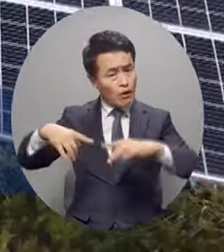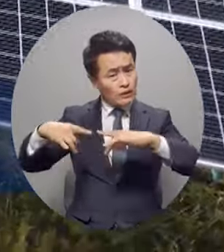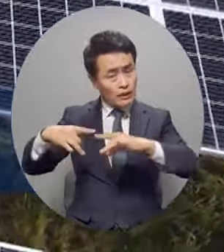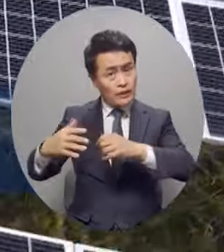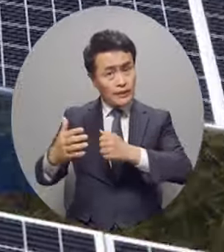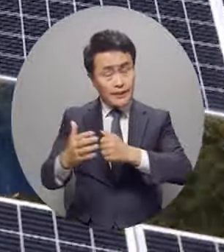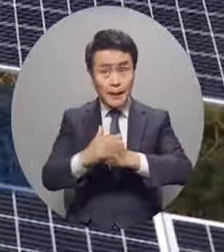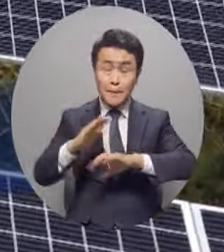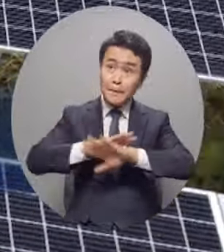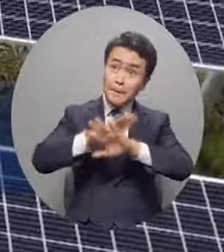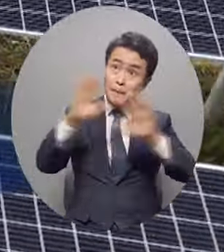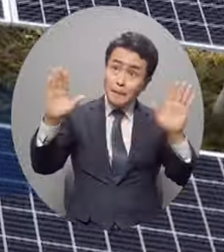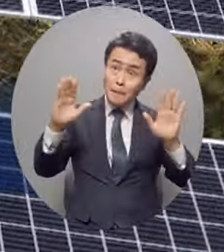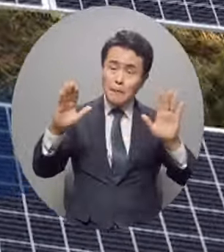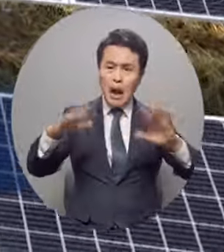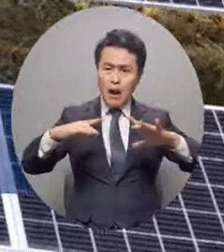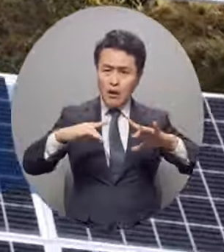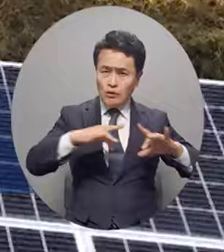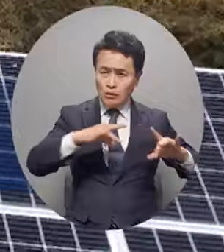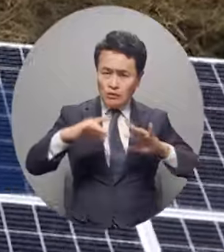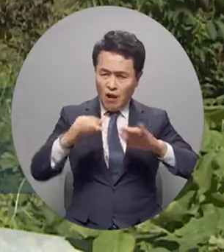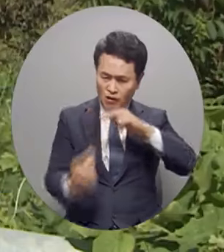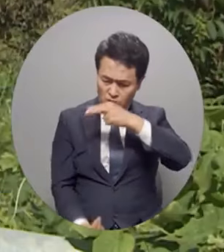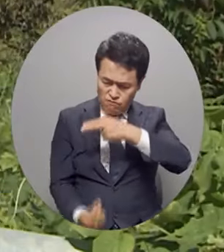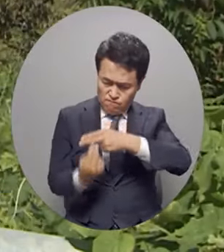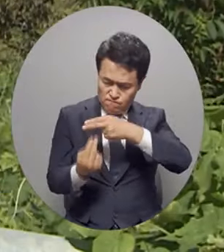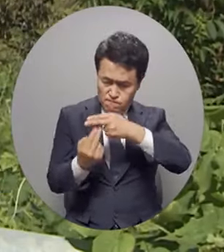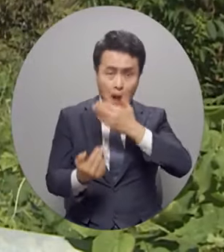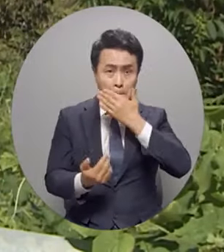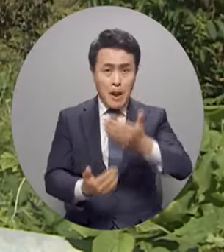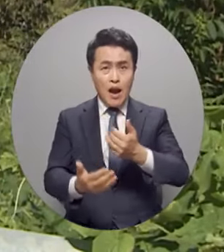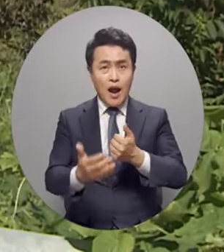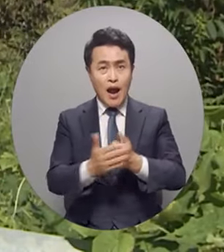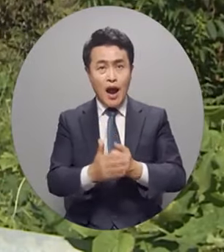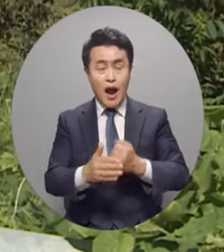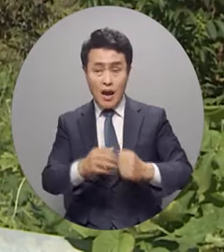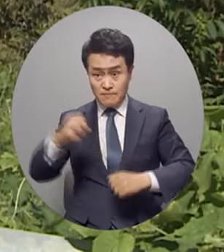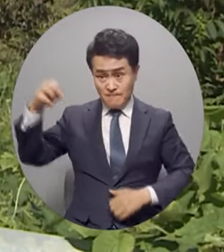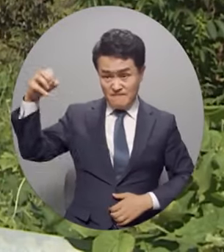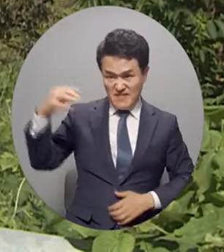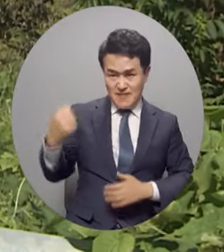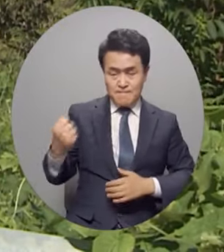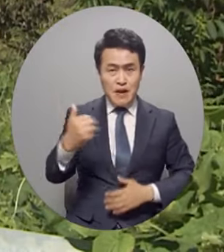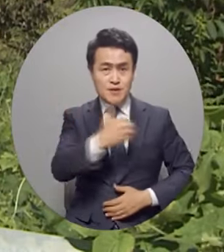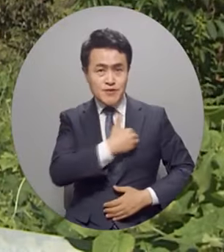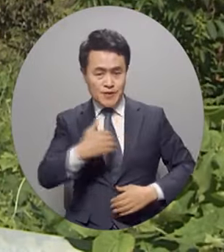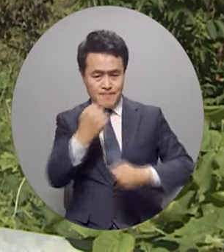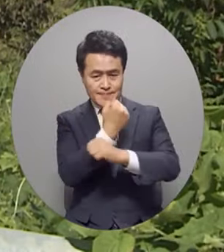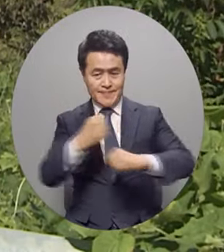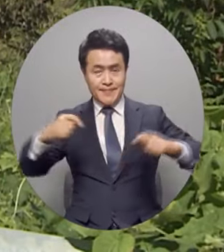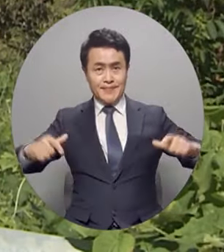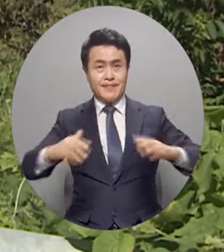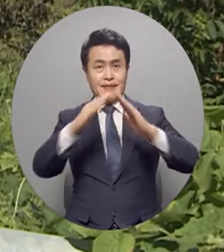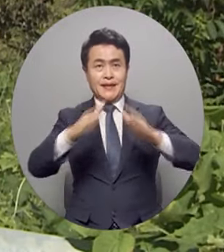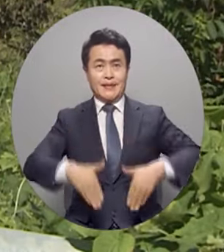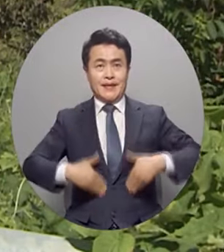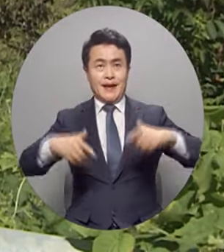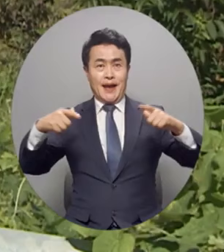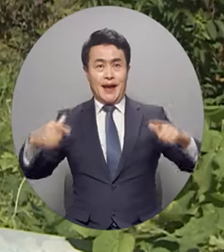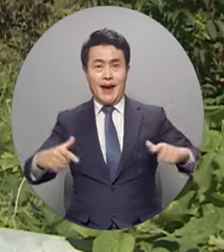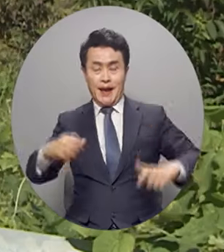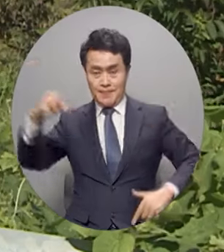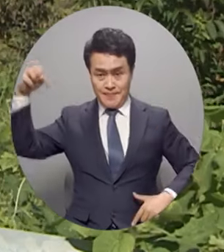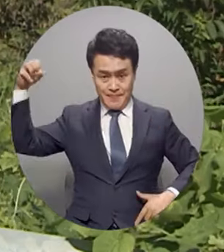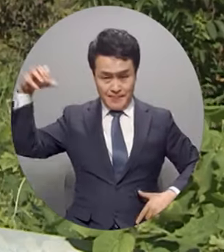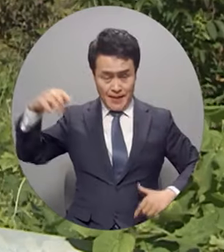날이 맑으면 이제 출력이 최대한으로 나오기 때문에 특히 일조량이 많고 여유부지가 넓은 전남 지역에서는 태양광 발전에